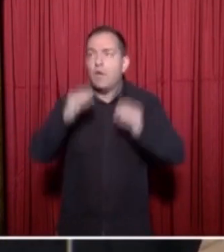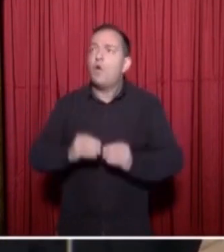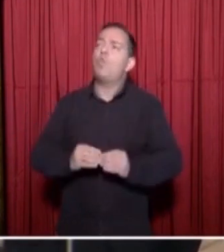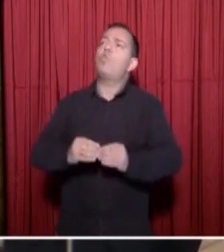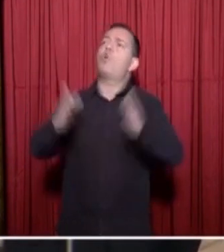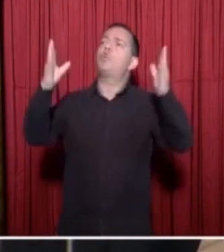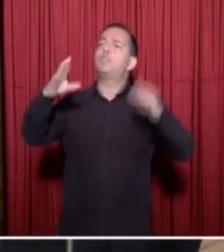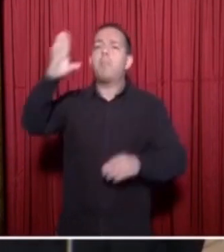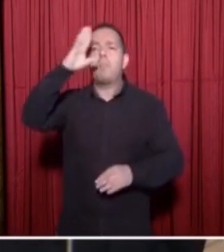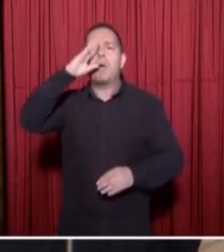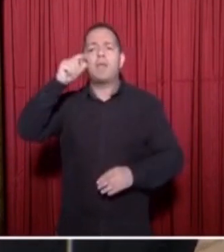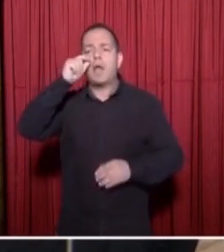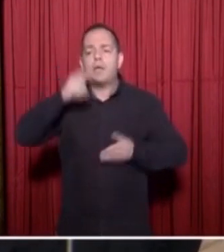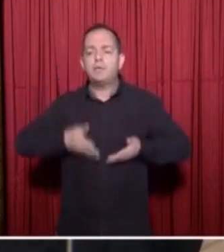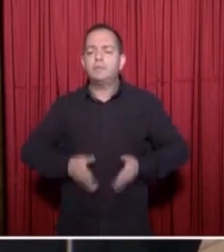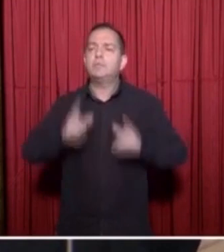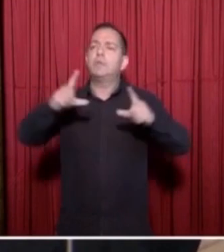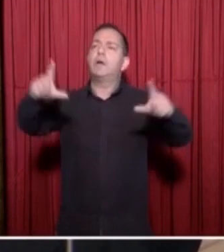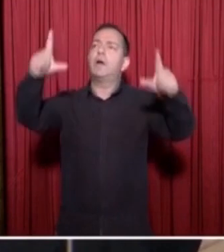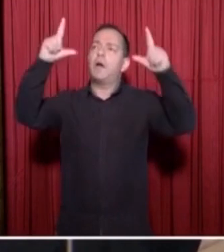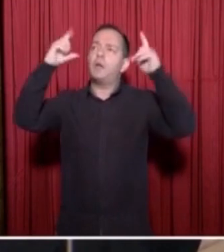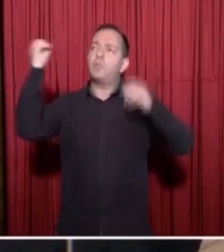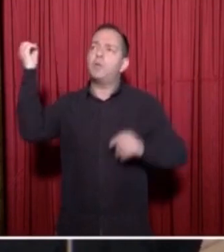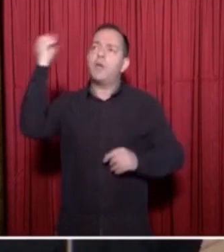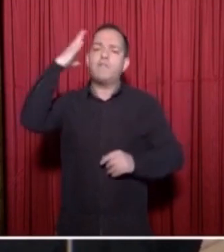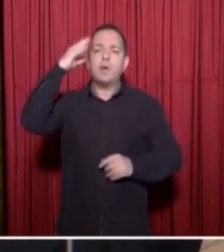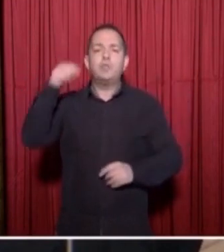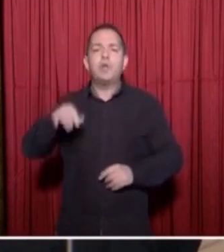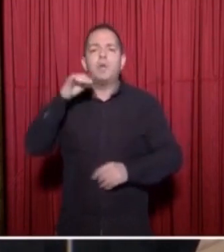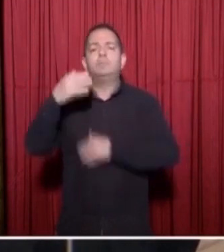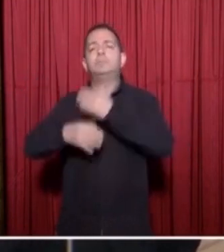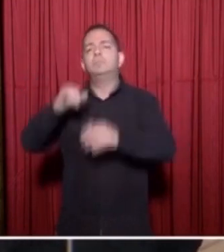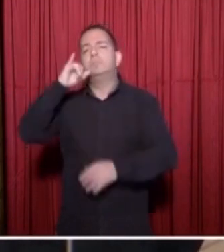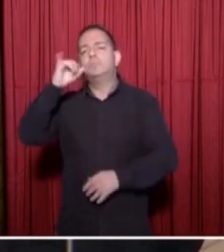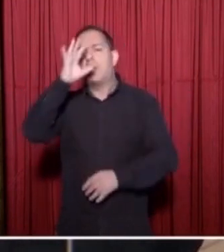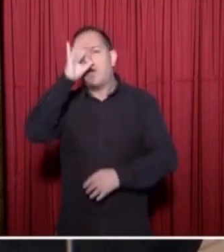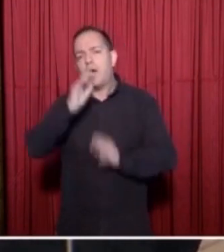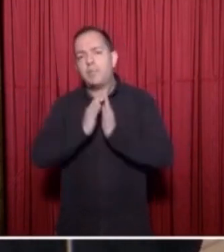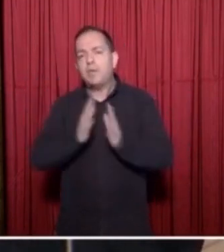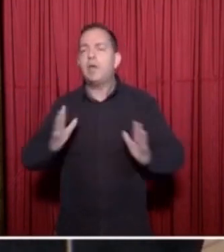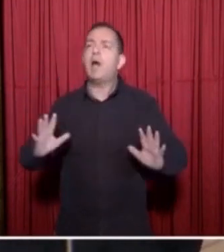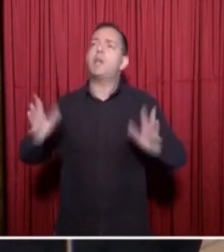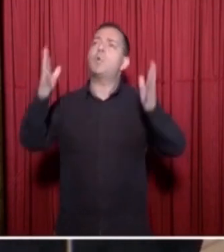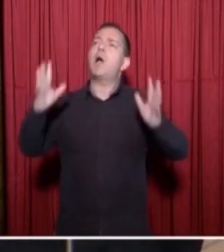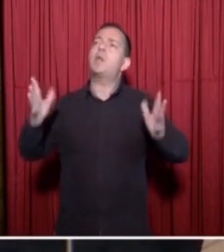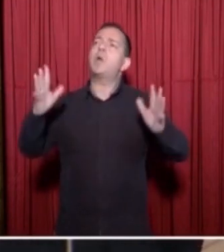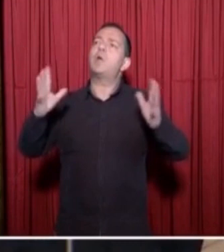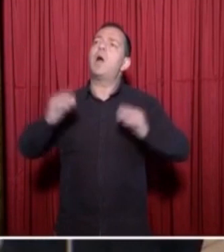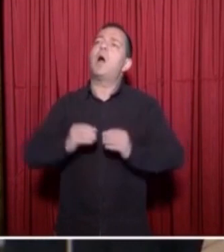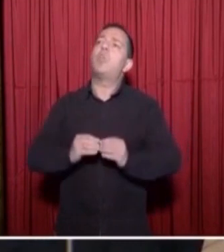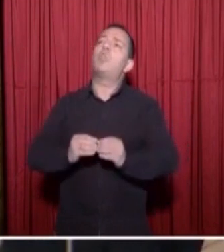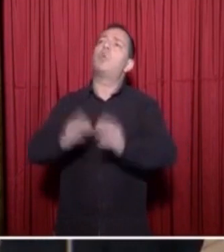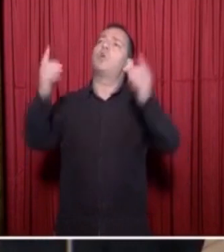και Υιό και Αγίω Πνεύματι, και νυν και αεί και στους αιώνας των αιώνων. Αμήν. Αλληλούια, αλληλούια, αλληλούια, δόξα σοι ο